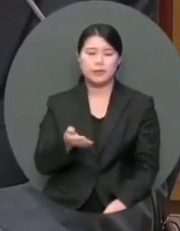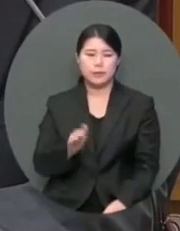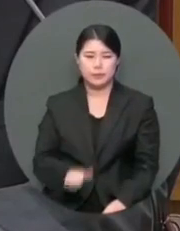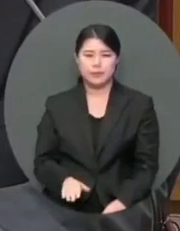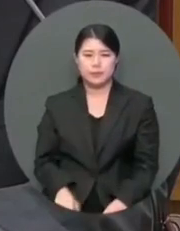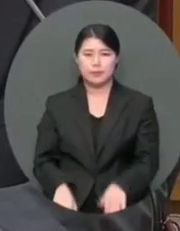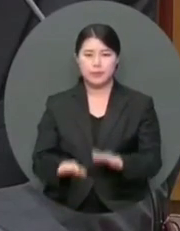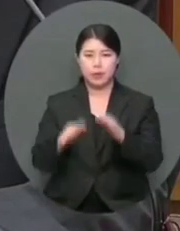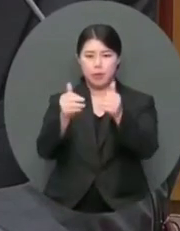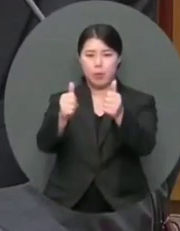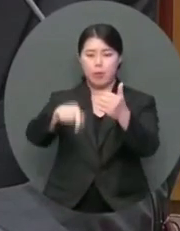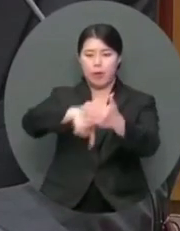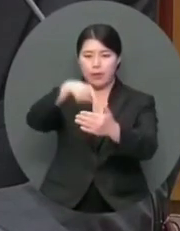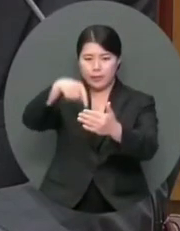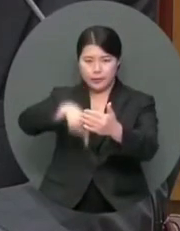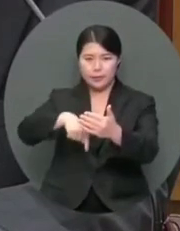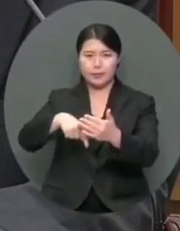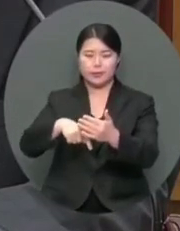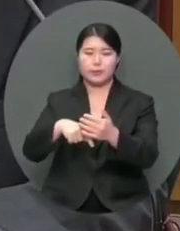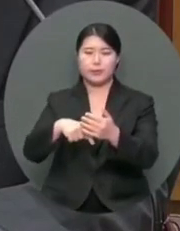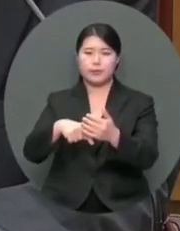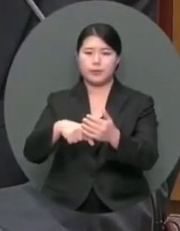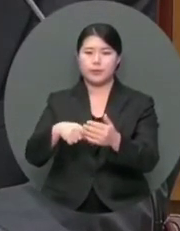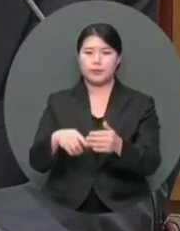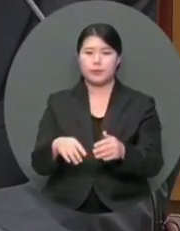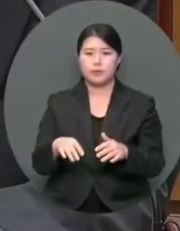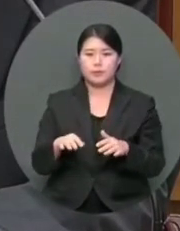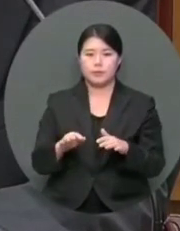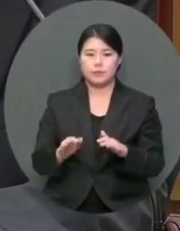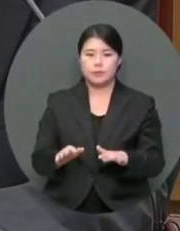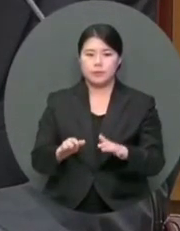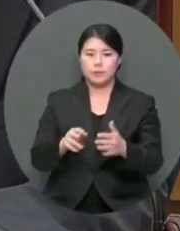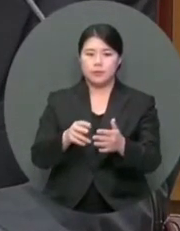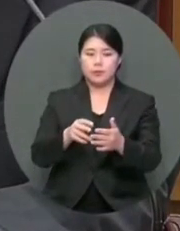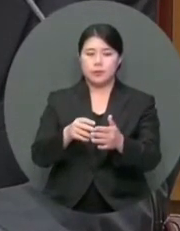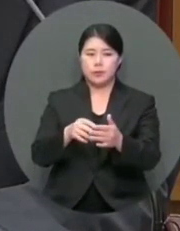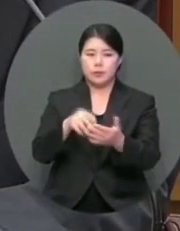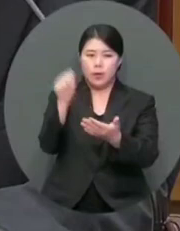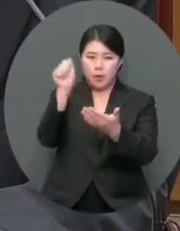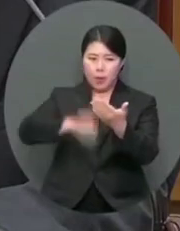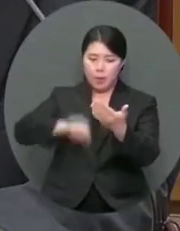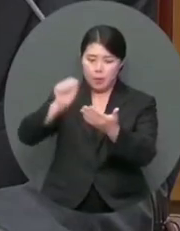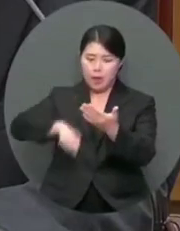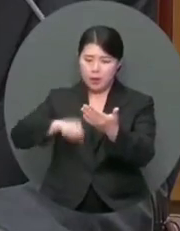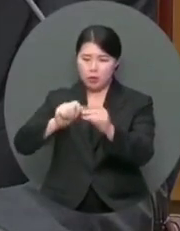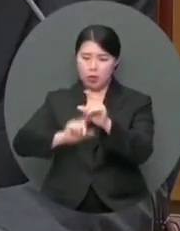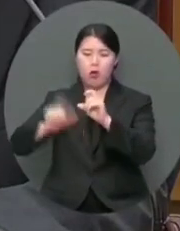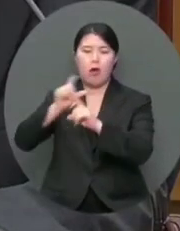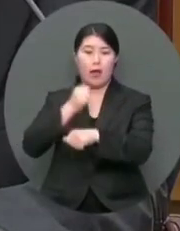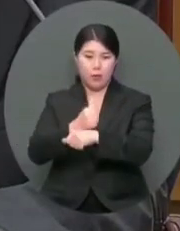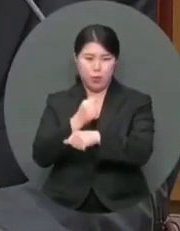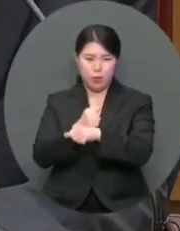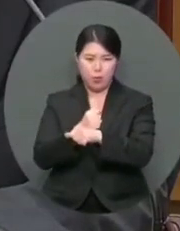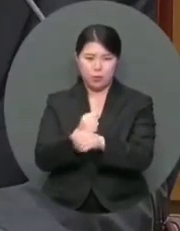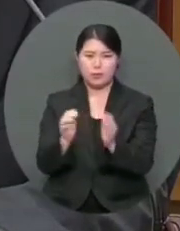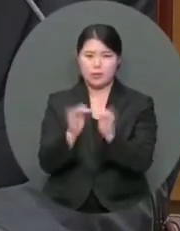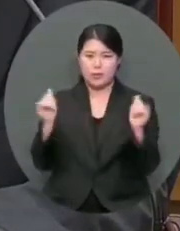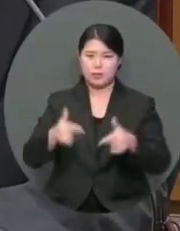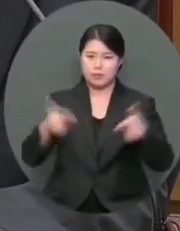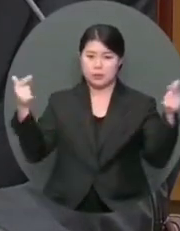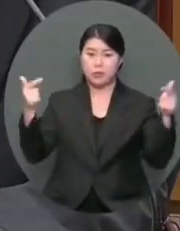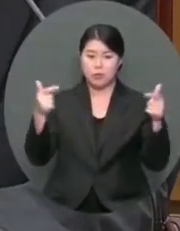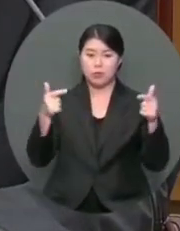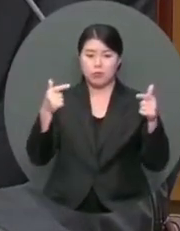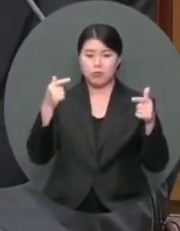법원 내부에서 최대한 사건 처리를 하고 그 다음에 인원 증가는 당연히 요구해야 된다고